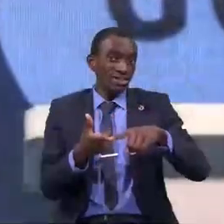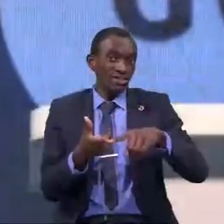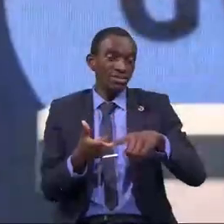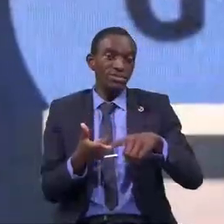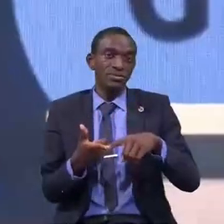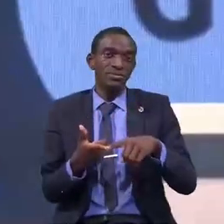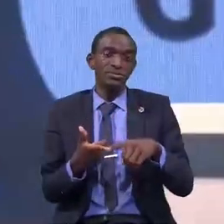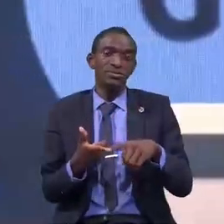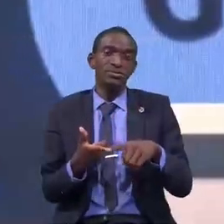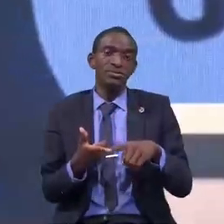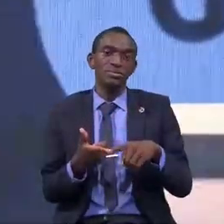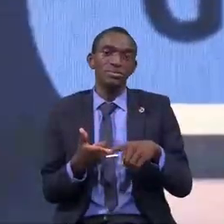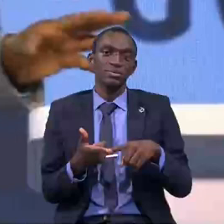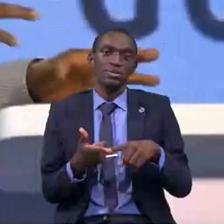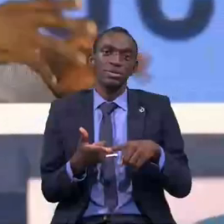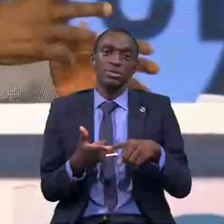Alors,